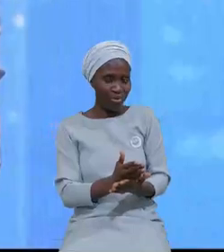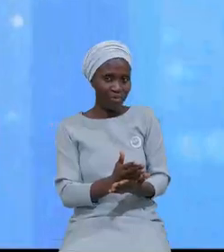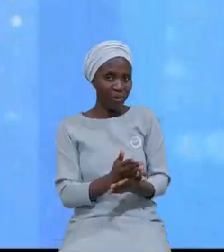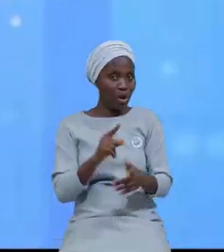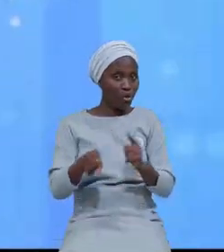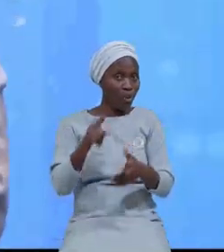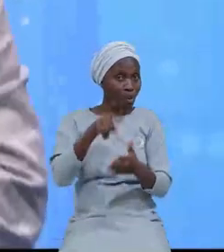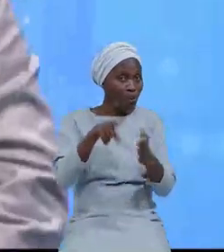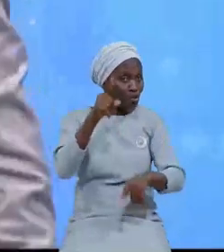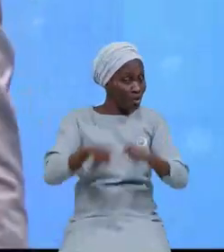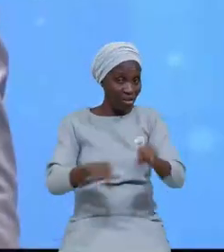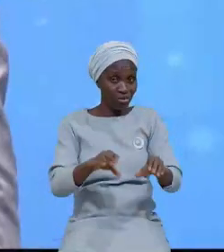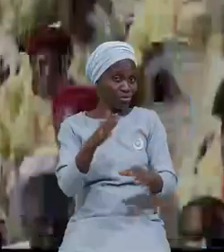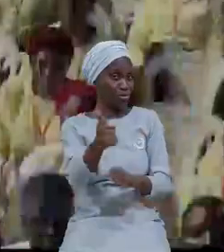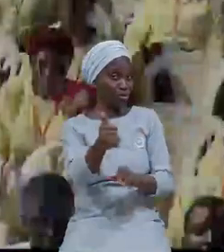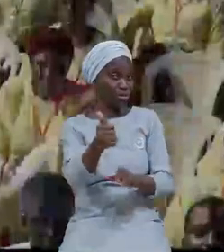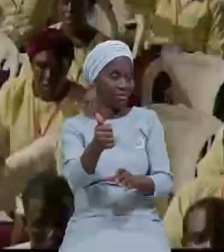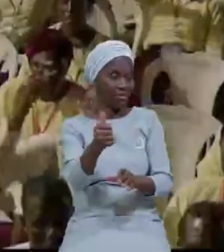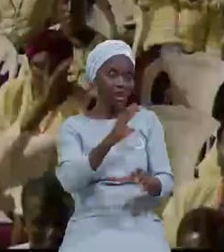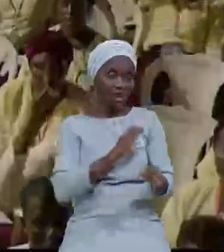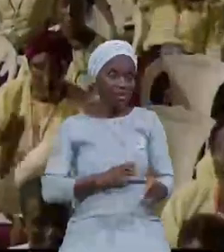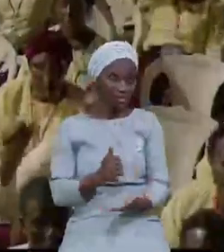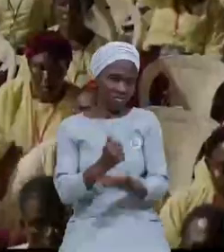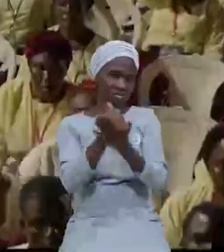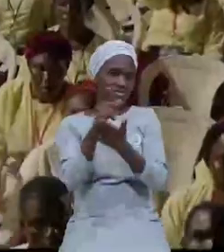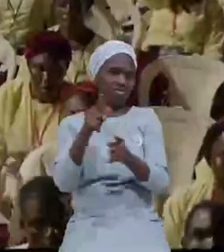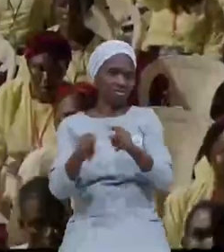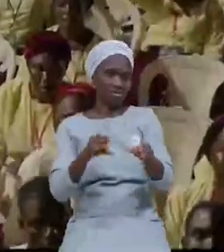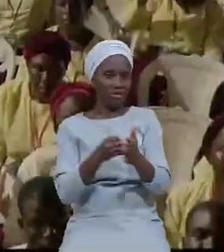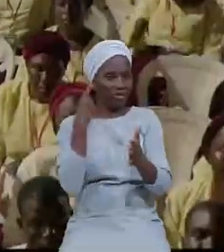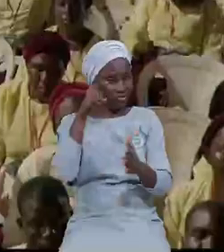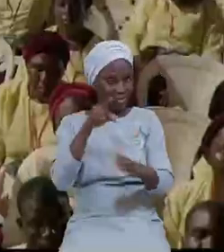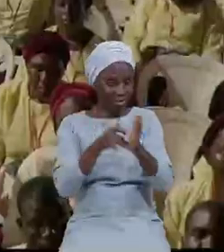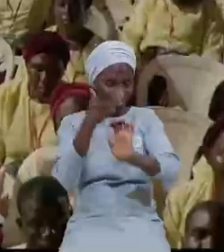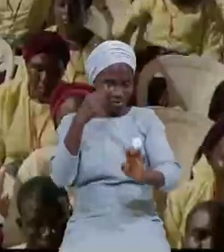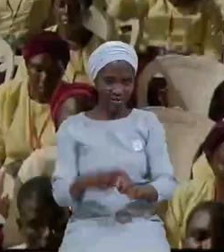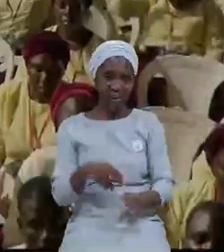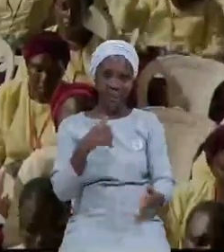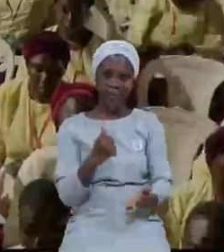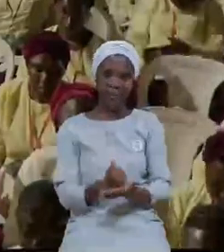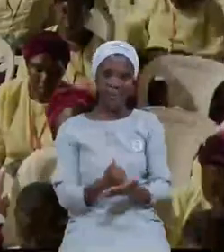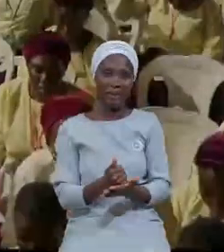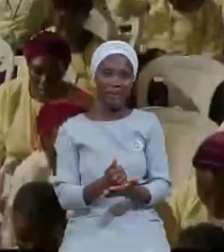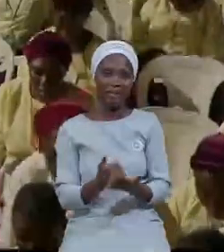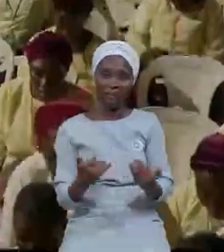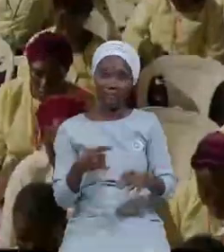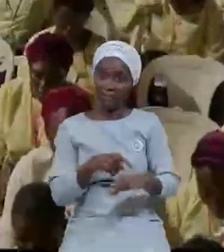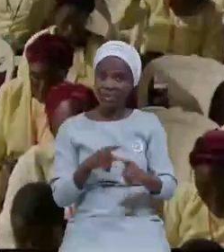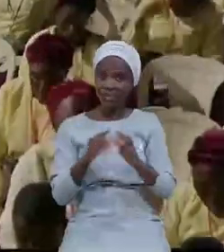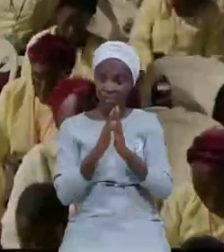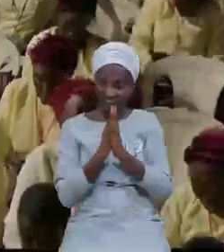n'avais pas faire de toi-même Christ le fera pour toi ce so soir la tête